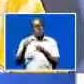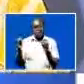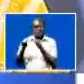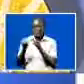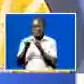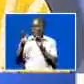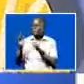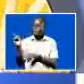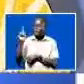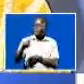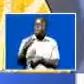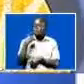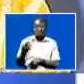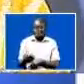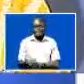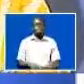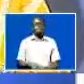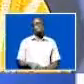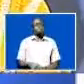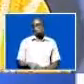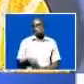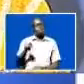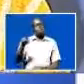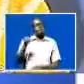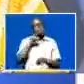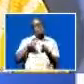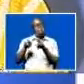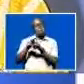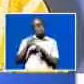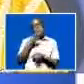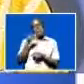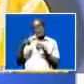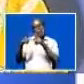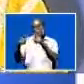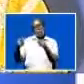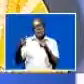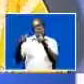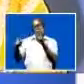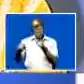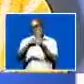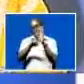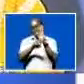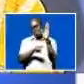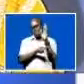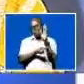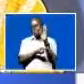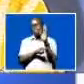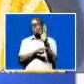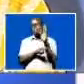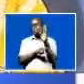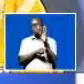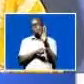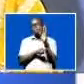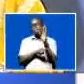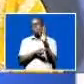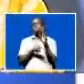mtu akija akikwambia Farida. Mhm. Yule kazo, ankwambia hivi na hivi, akasema hivi na hivi, akasema una matege, akasema